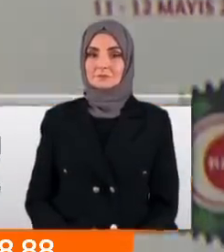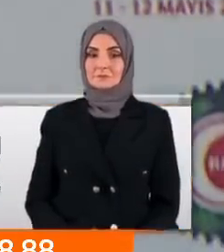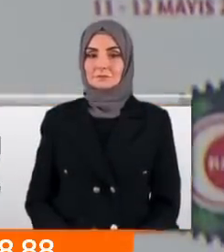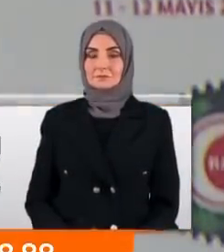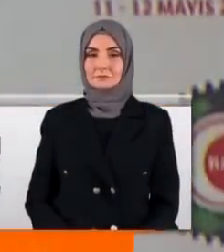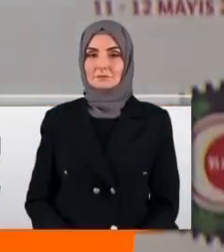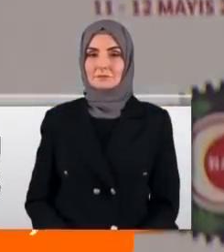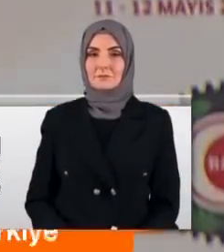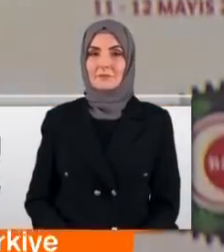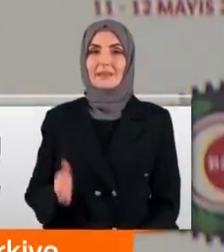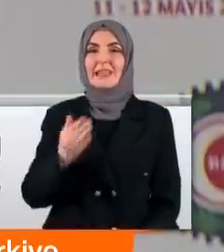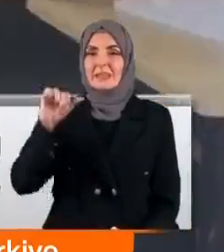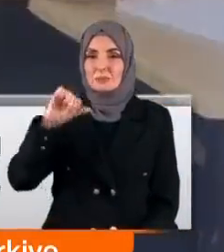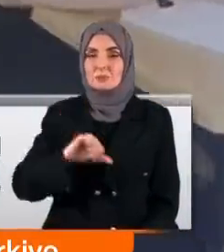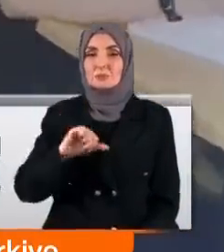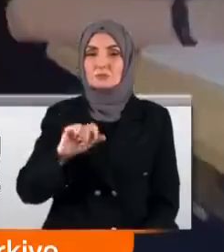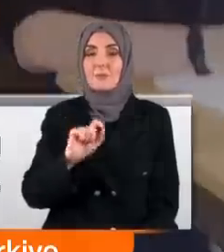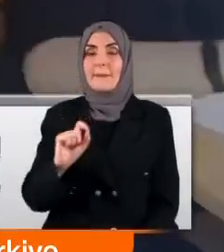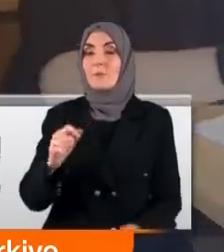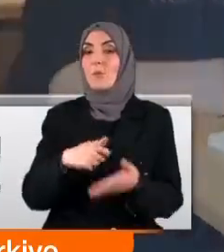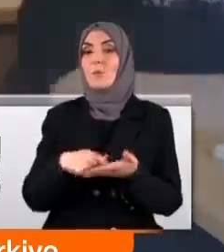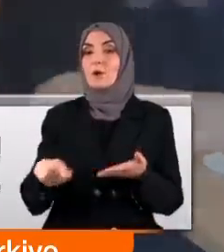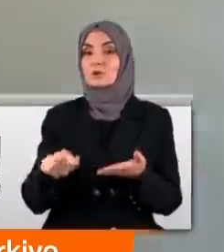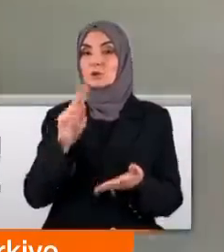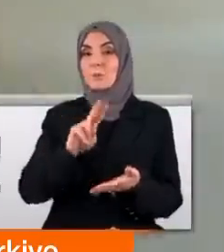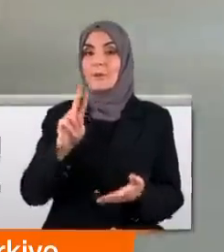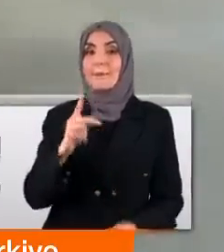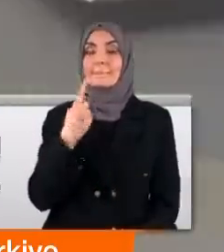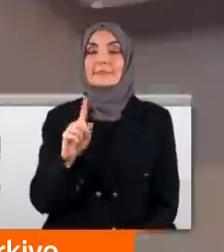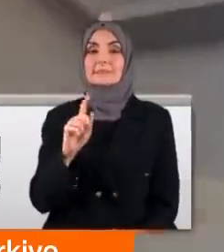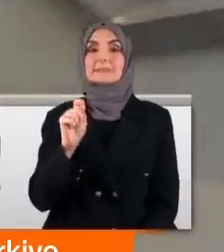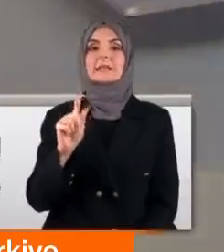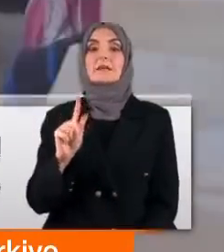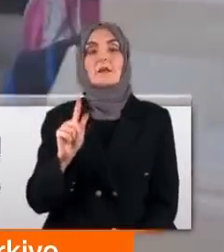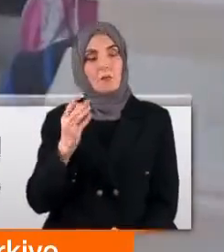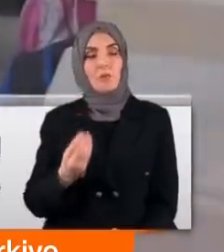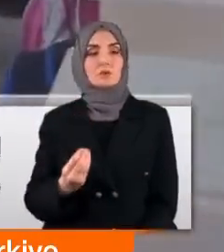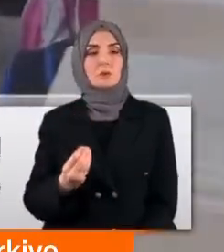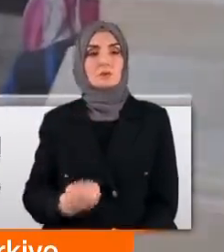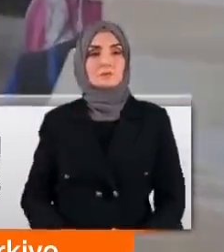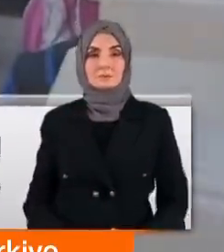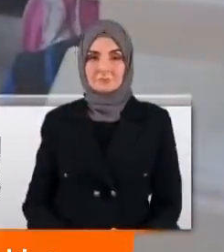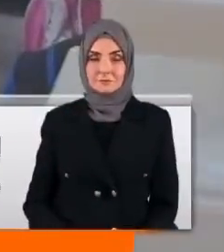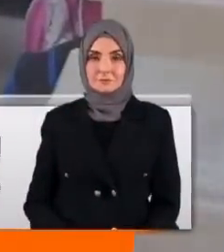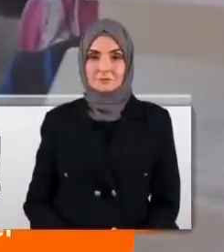En düşük memur maaşı da 22 bin lirayı bulacak.